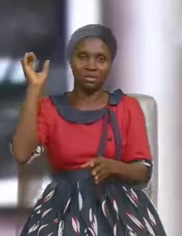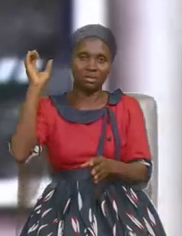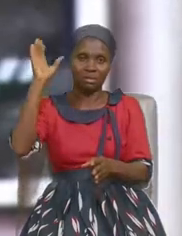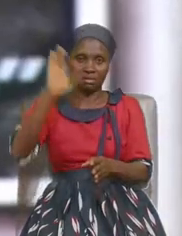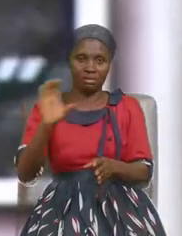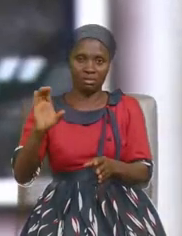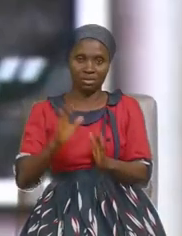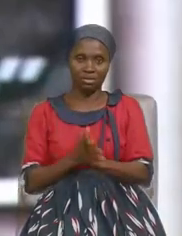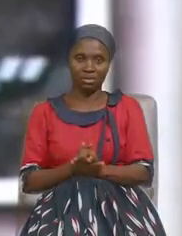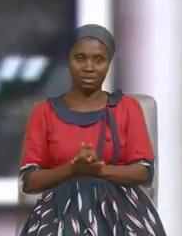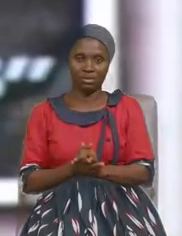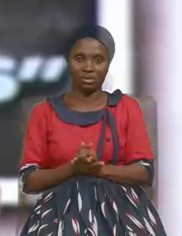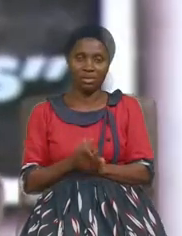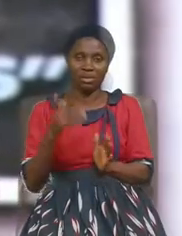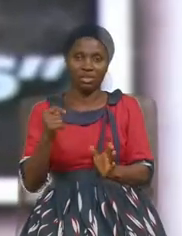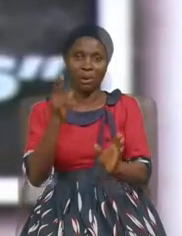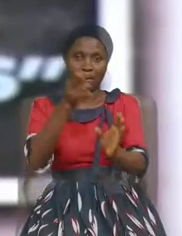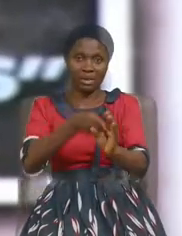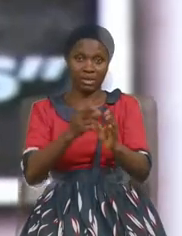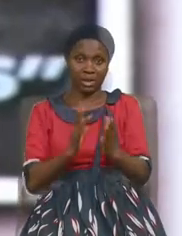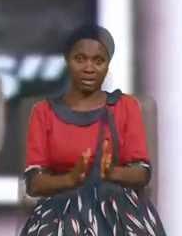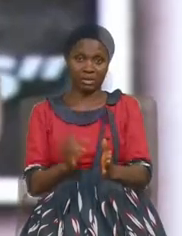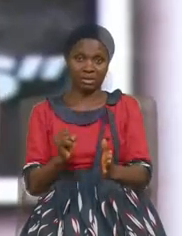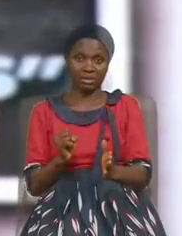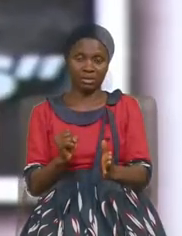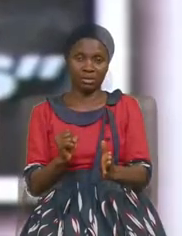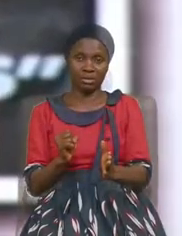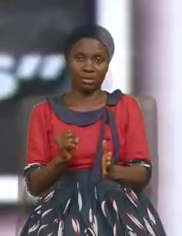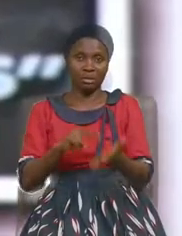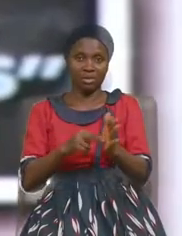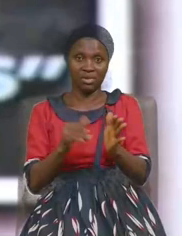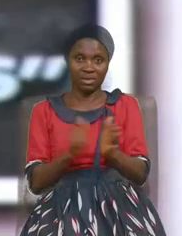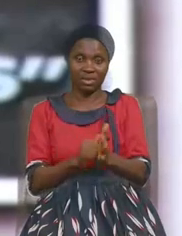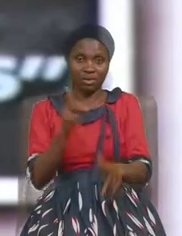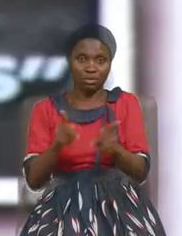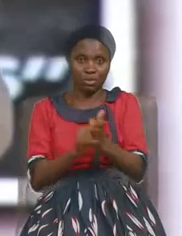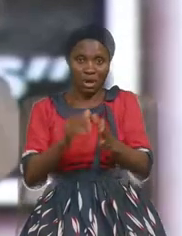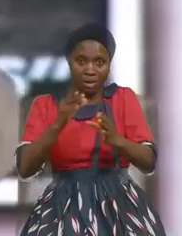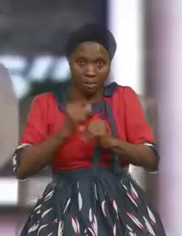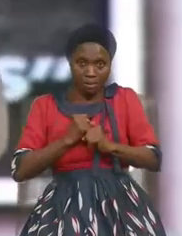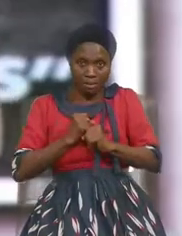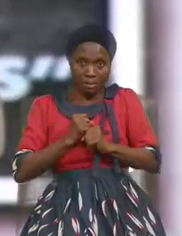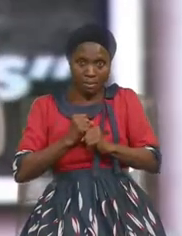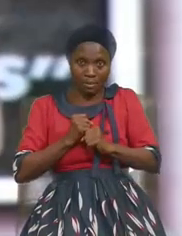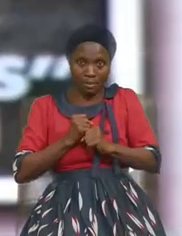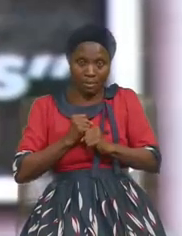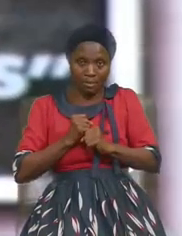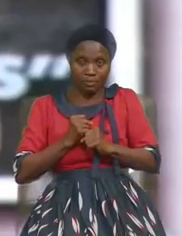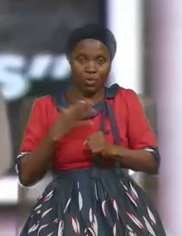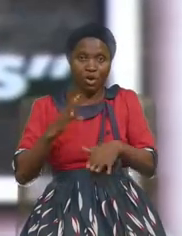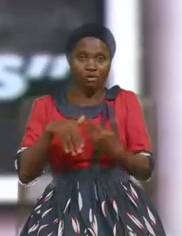Les participants à toute la suffisance et les possesseurs de toute